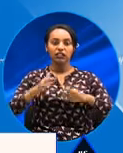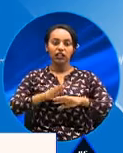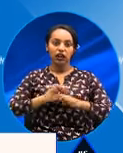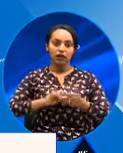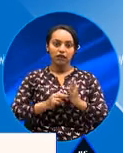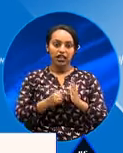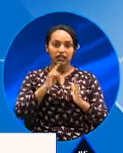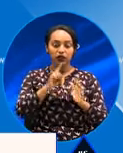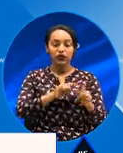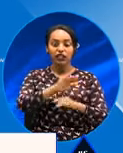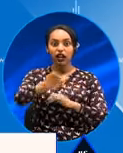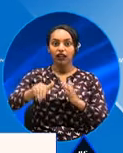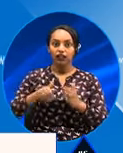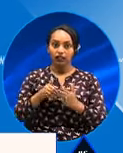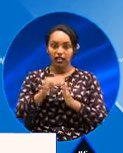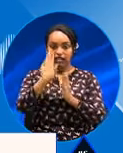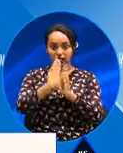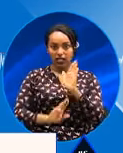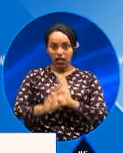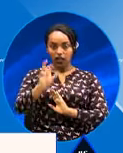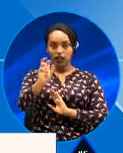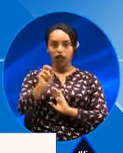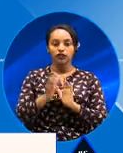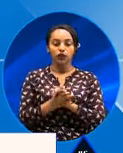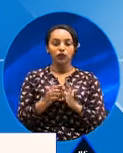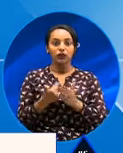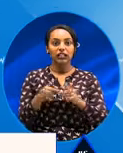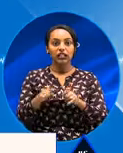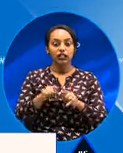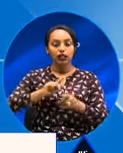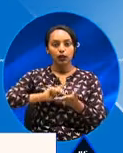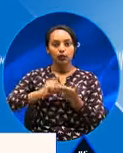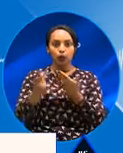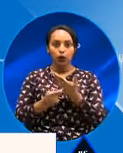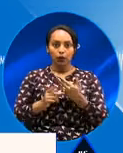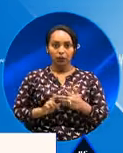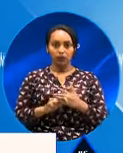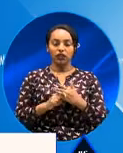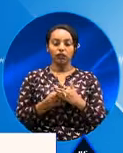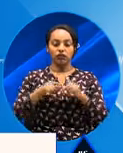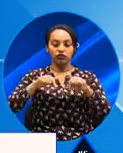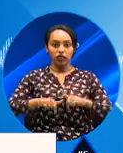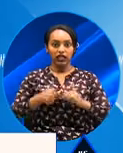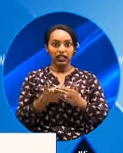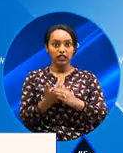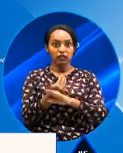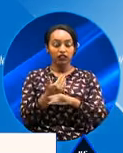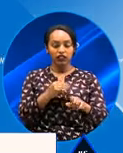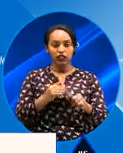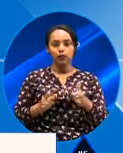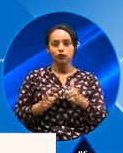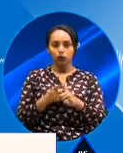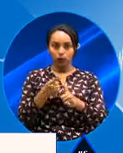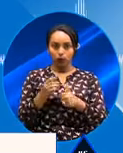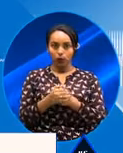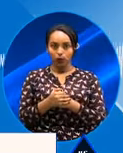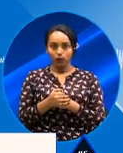ማለት ነው እና እንደ አጠቃላይ የሰኔ 30ውን እንግዲህ መርሃ ግብር ለማስጀመር ዛሬ ከዚህ ቀደም